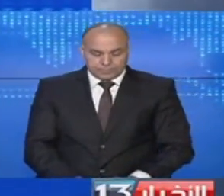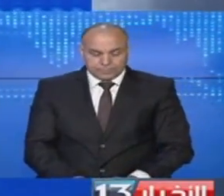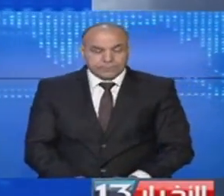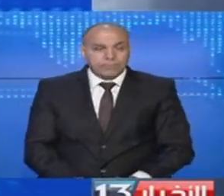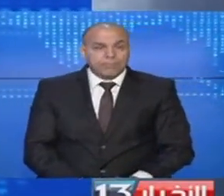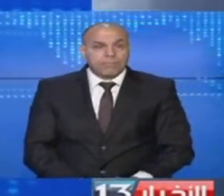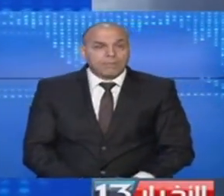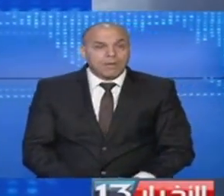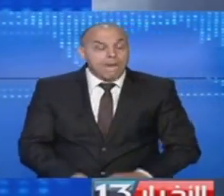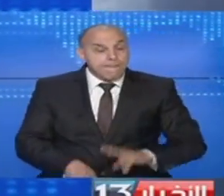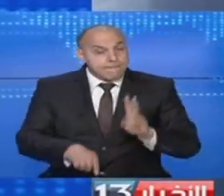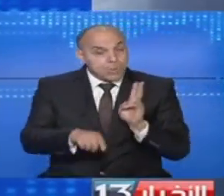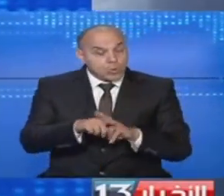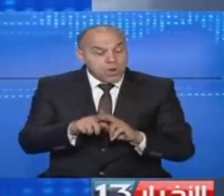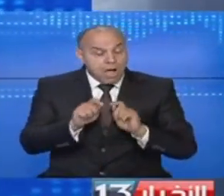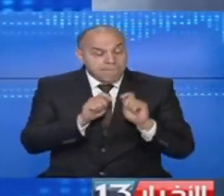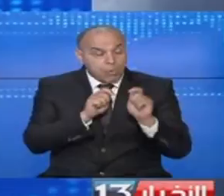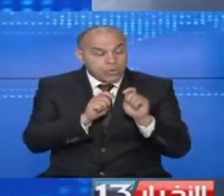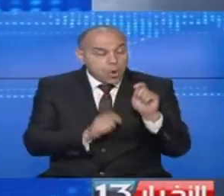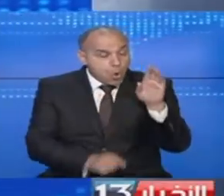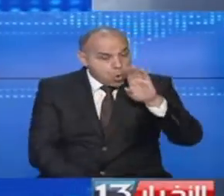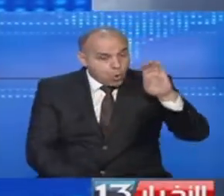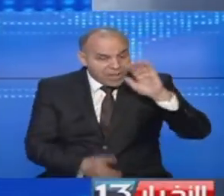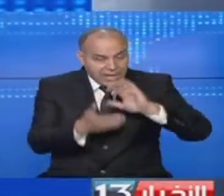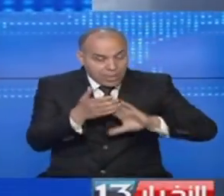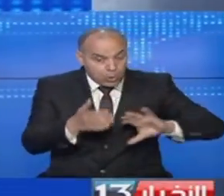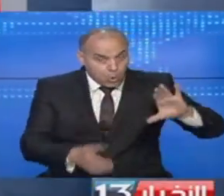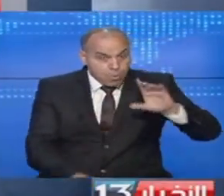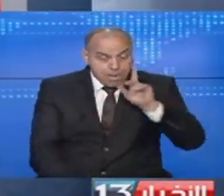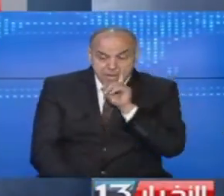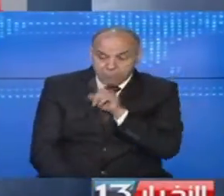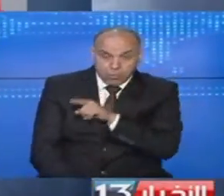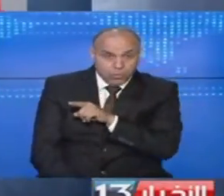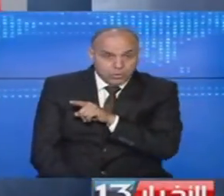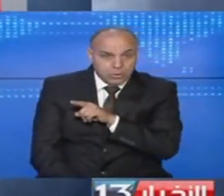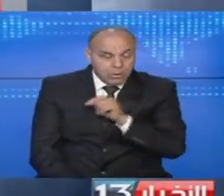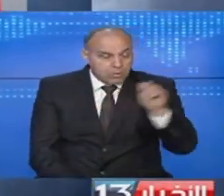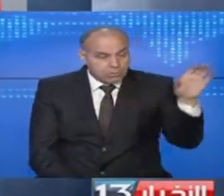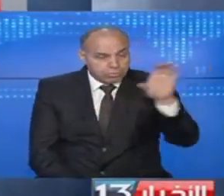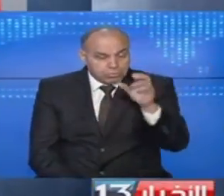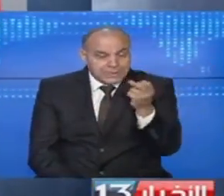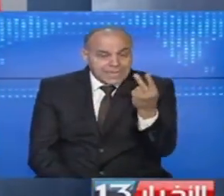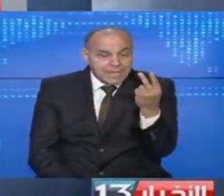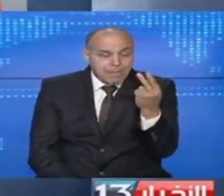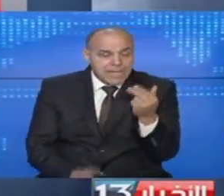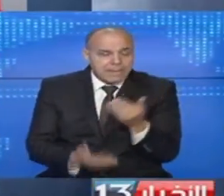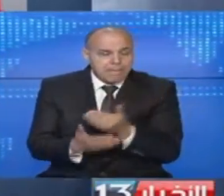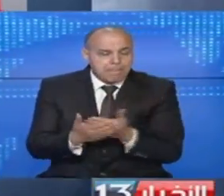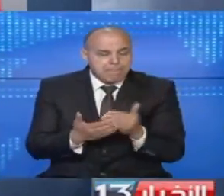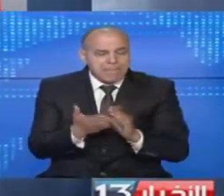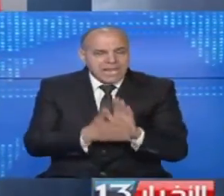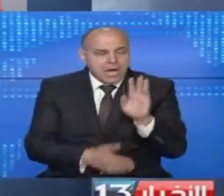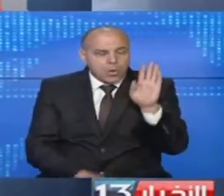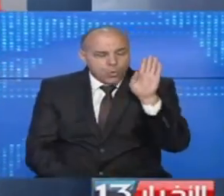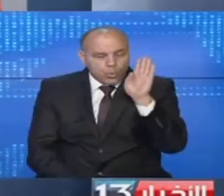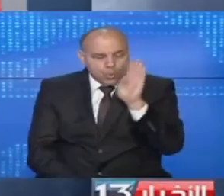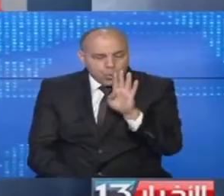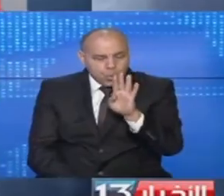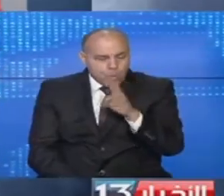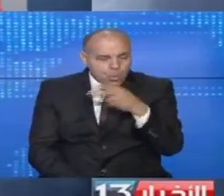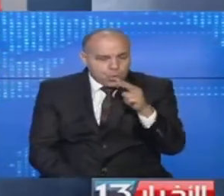صرفت المفوضية الأوروبية التابعة للاتحاد الأوروبي مبلغ 300 مليون يورو، حوالي